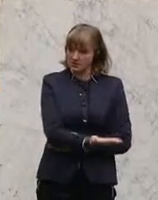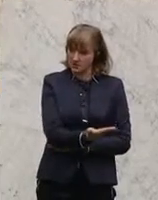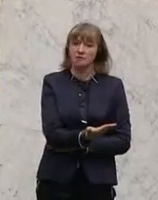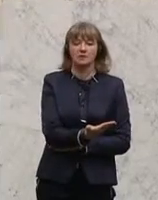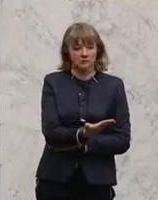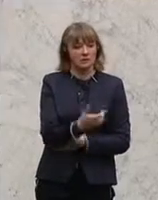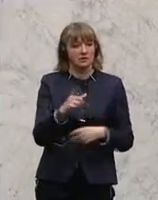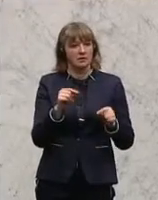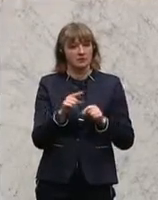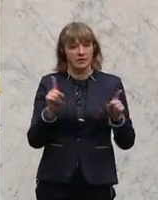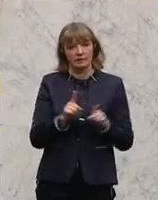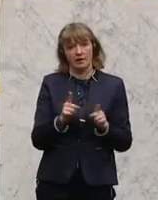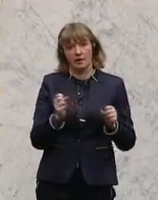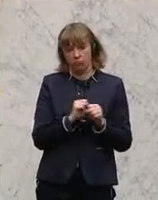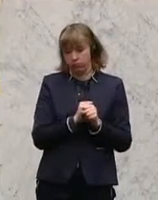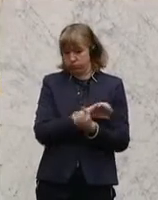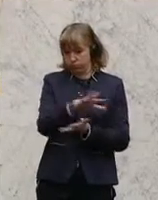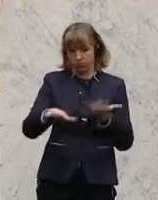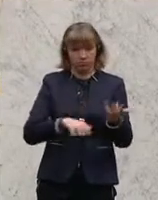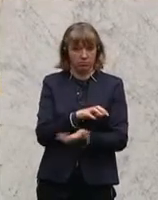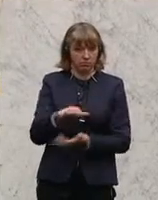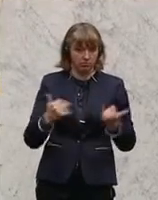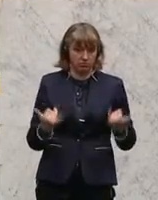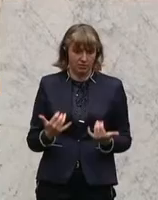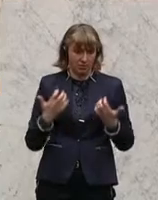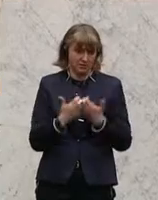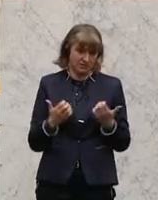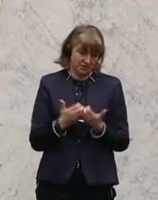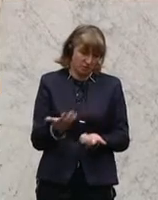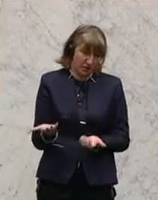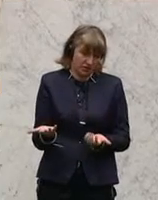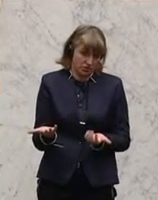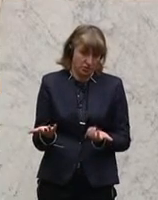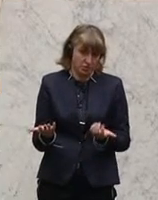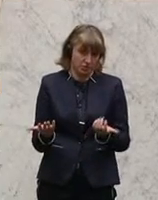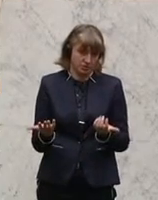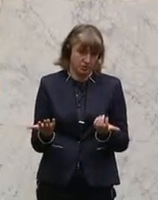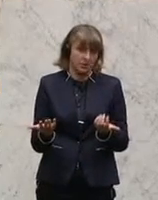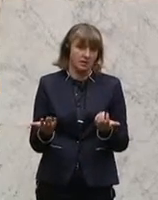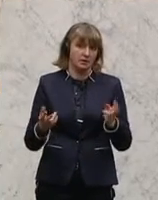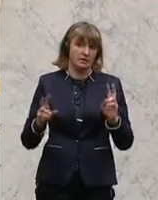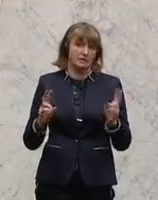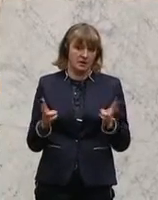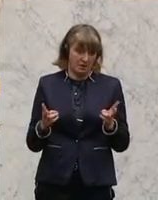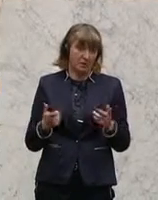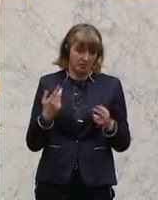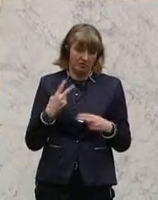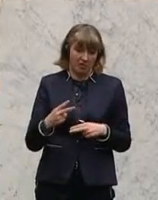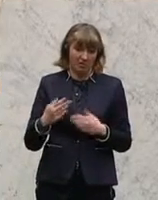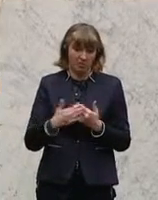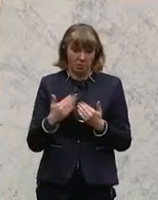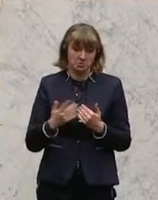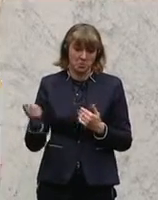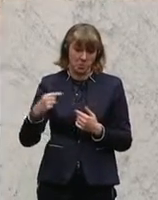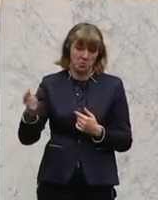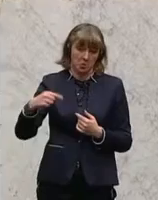die Büchse der Pandora, sagt man, öffnet in der historischen Sage sozusagen, die weitere Beispiele